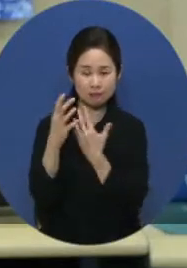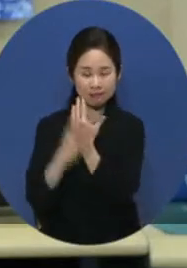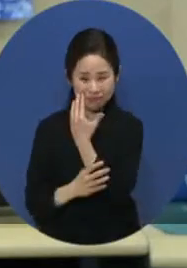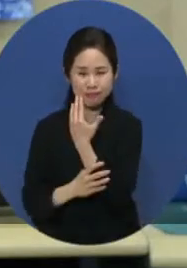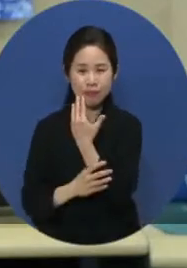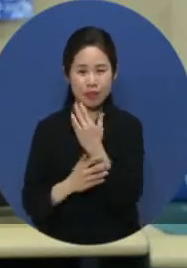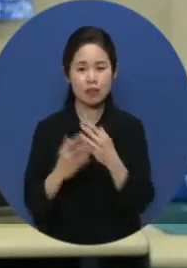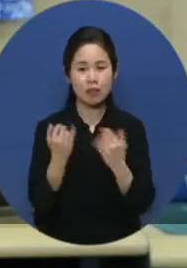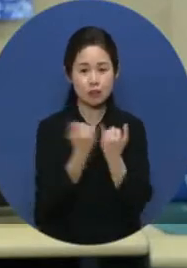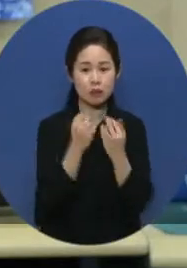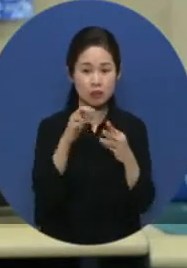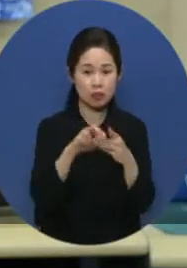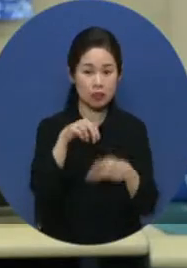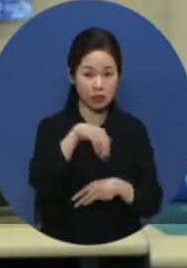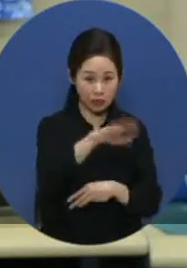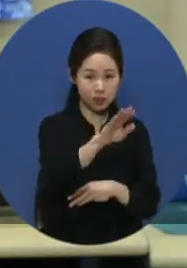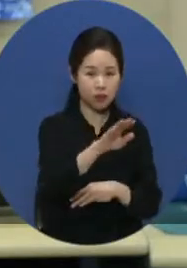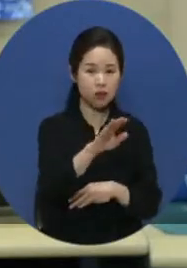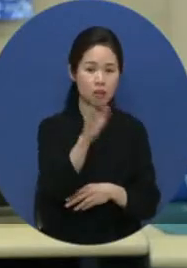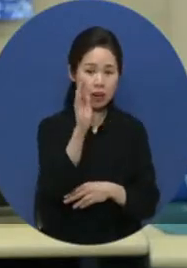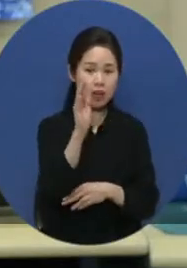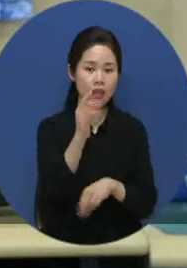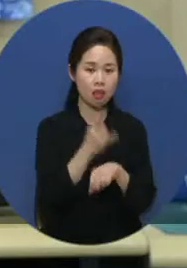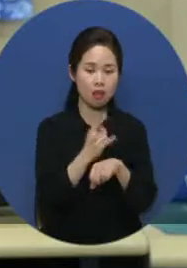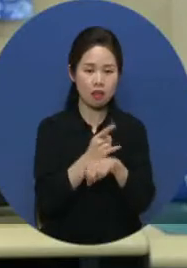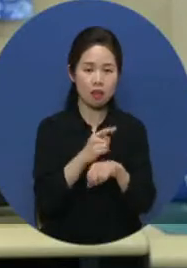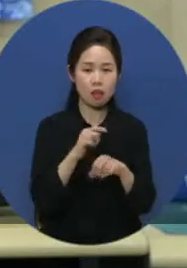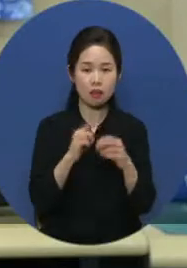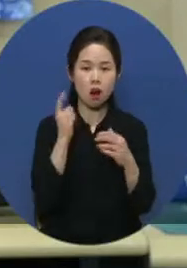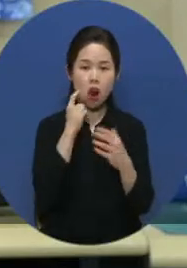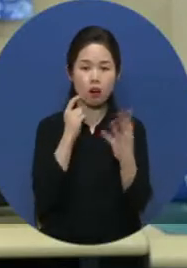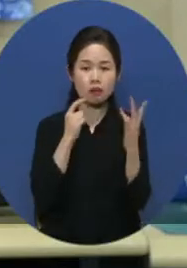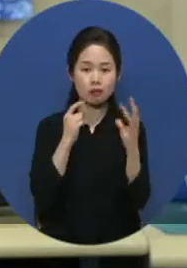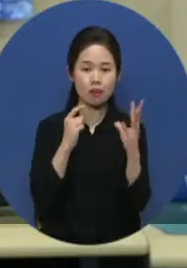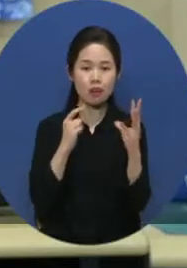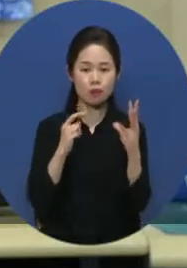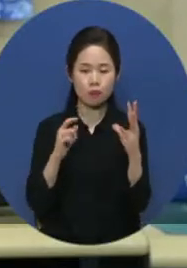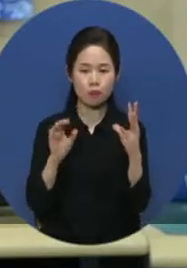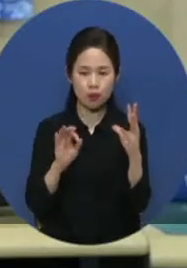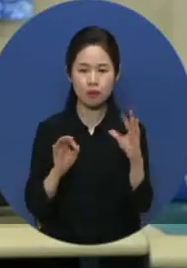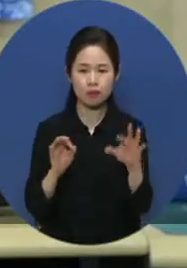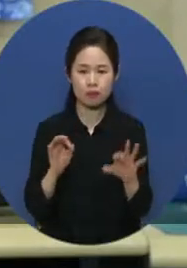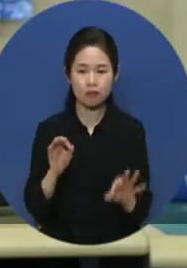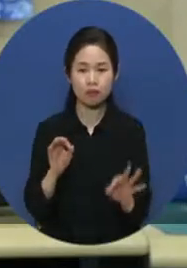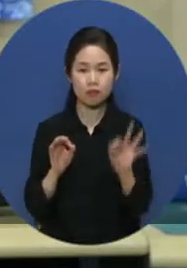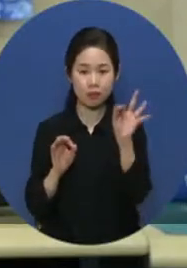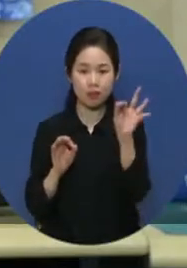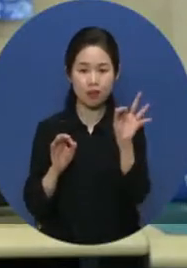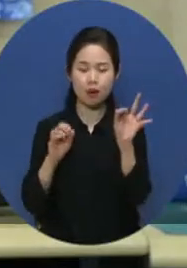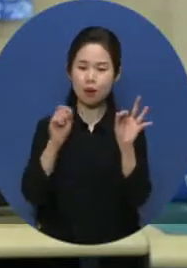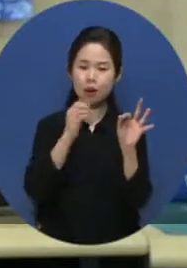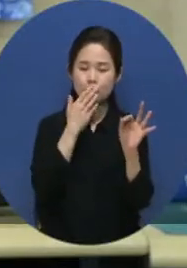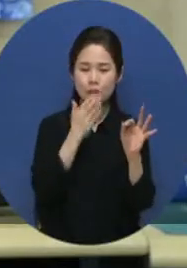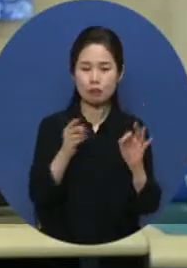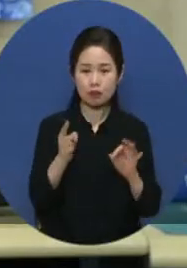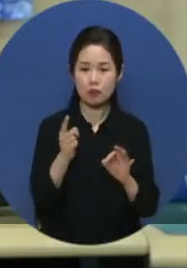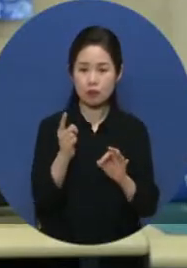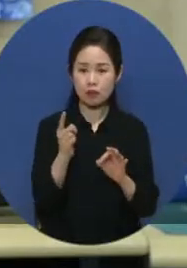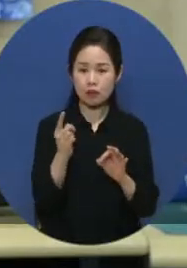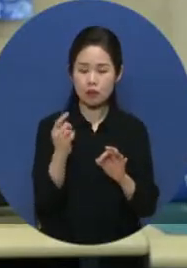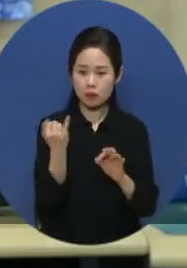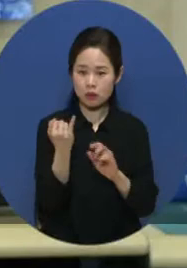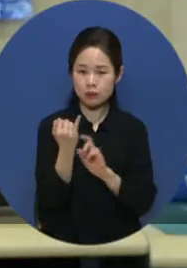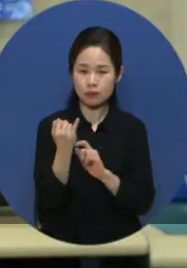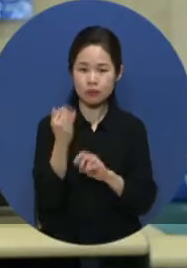이게 보드 마카 같은 펜을 잡기가 용이하거든요. 근데 이분이 또 양손 절단 장애인이세요. 양손 양발 절단 장애인이세요.